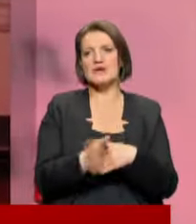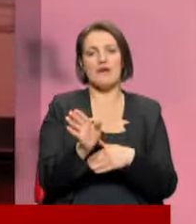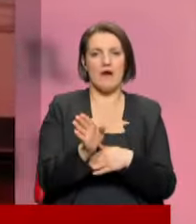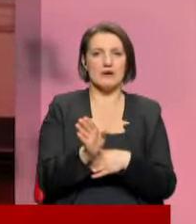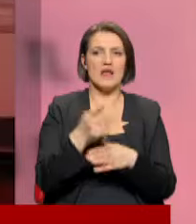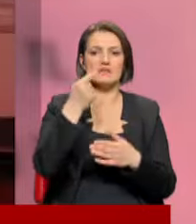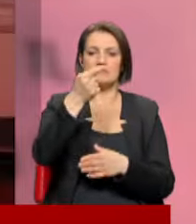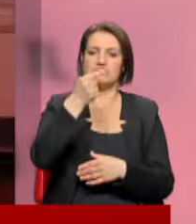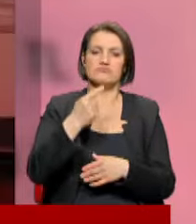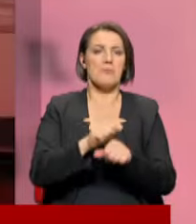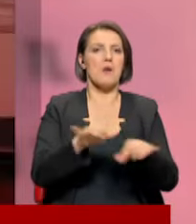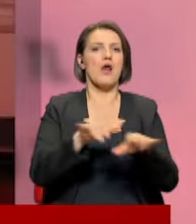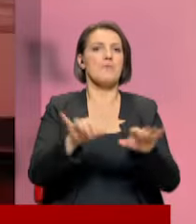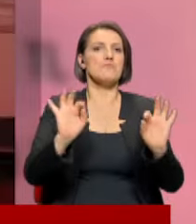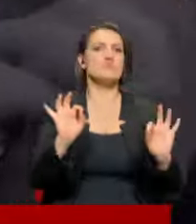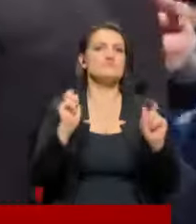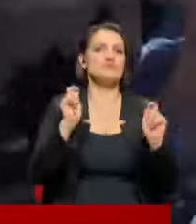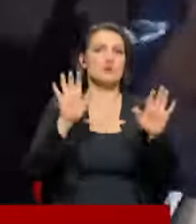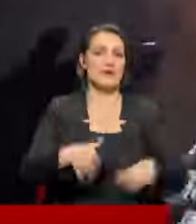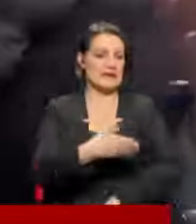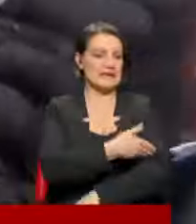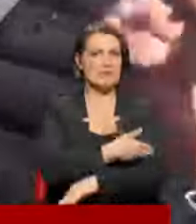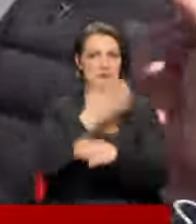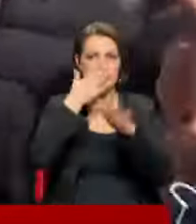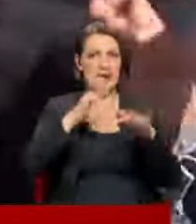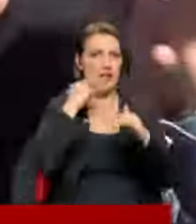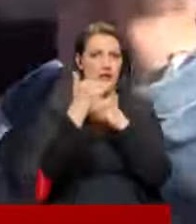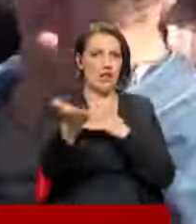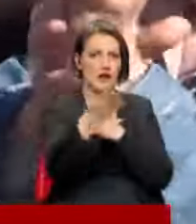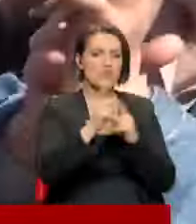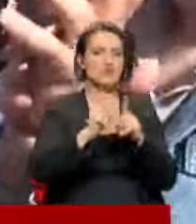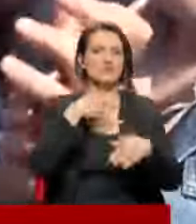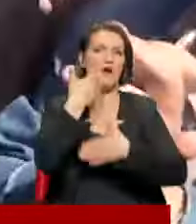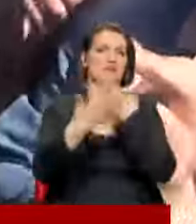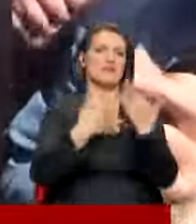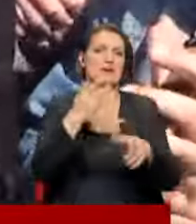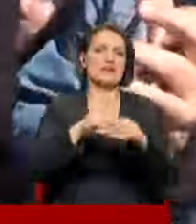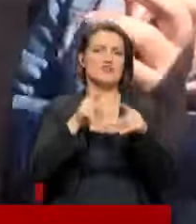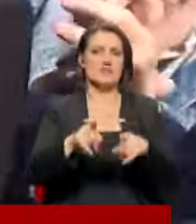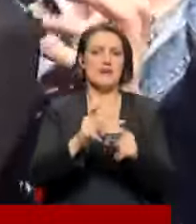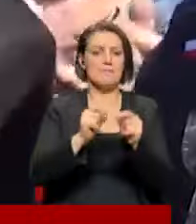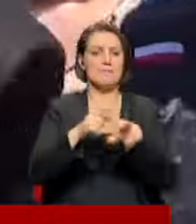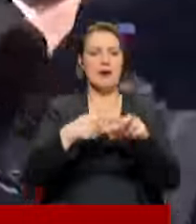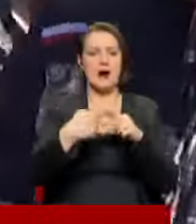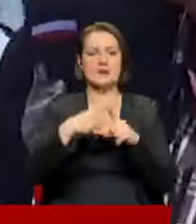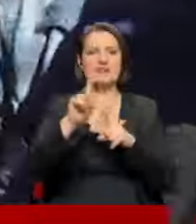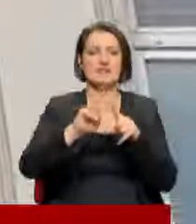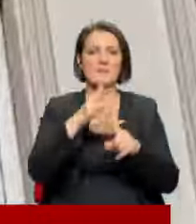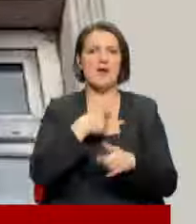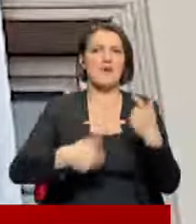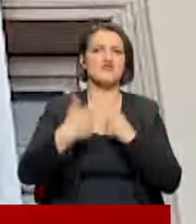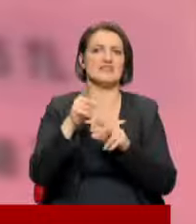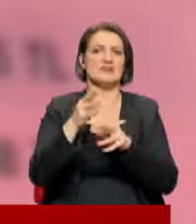giderlerini kalem kalem paylaşmak zorunda kalıyor. Hizmet bekleyen seçmene durumu anlatabilmek için Bartın Belediye Başkanı gibi.